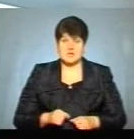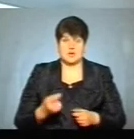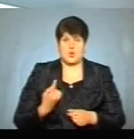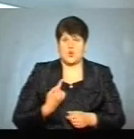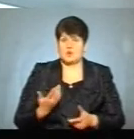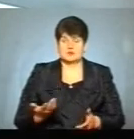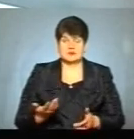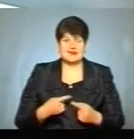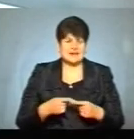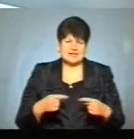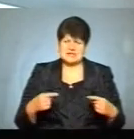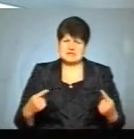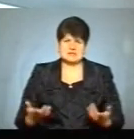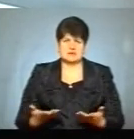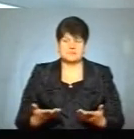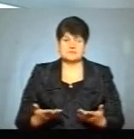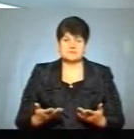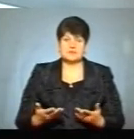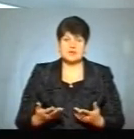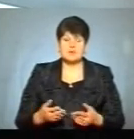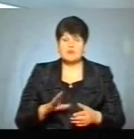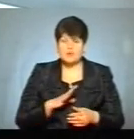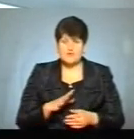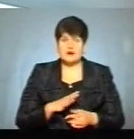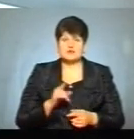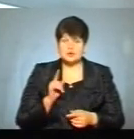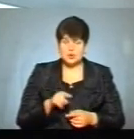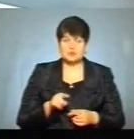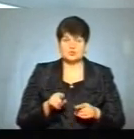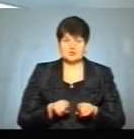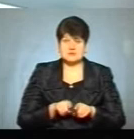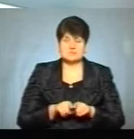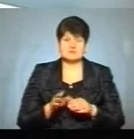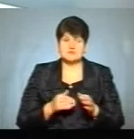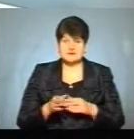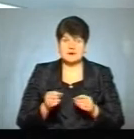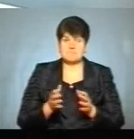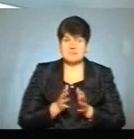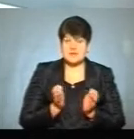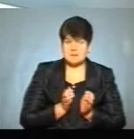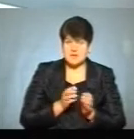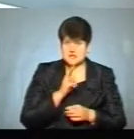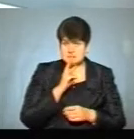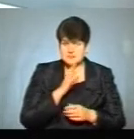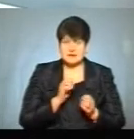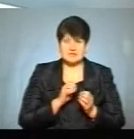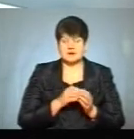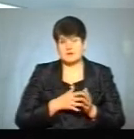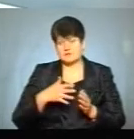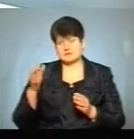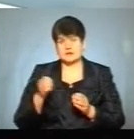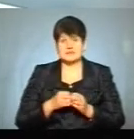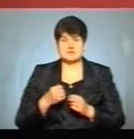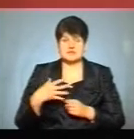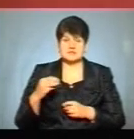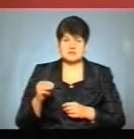Ну, різні бувають, можливо, так, що на одну ту саму професію бувають від мінімальної заробітної плати там до 10 до 15 тисяч.